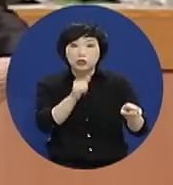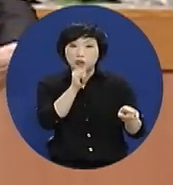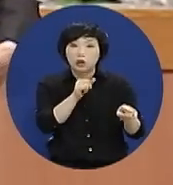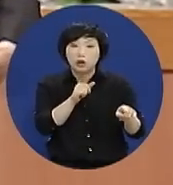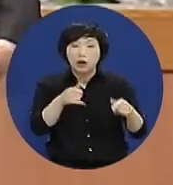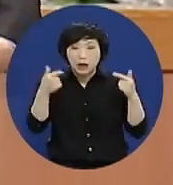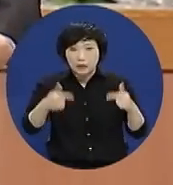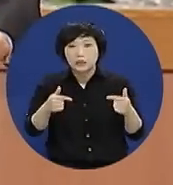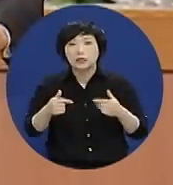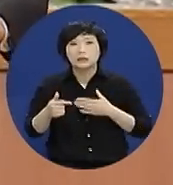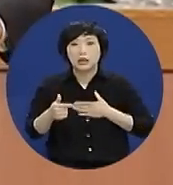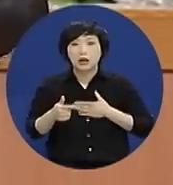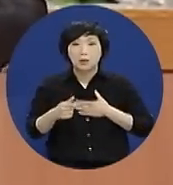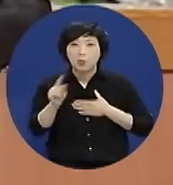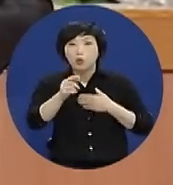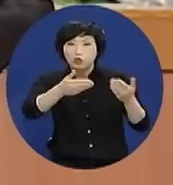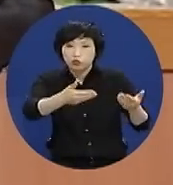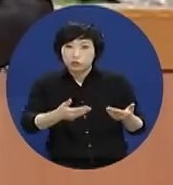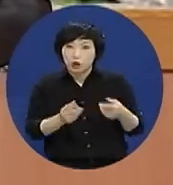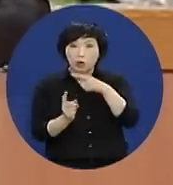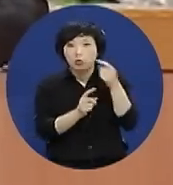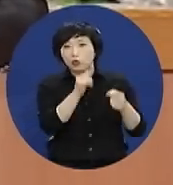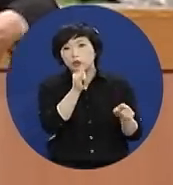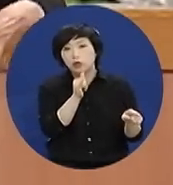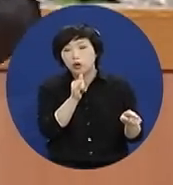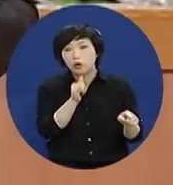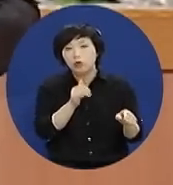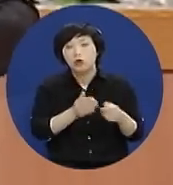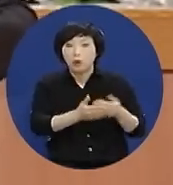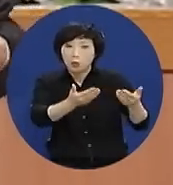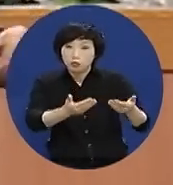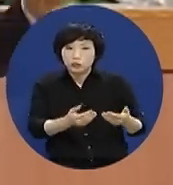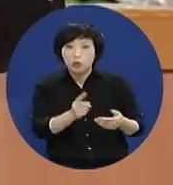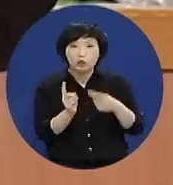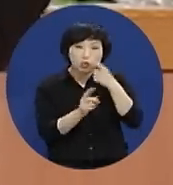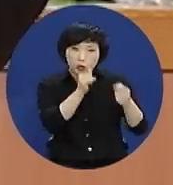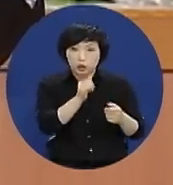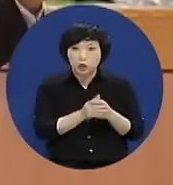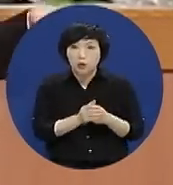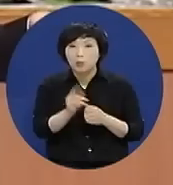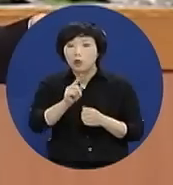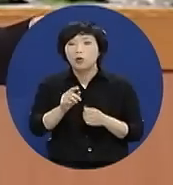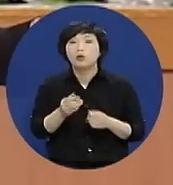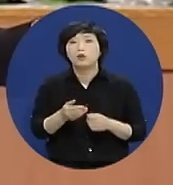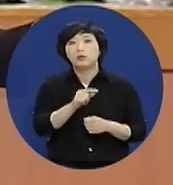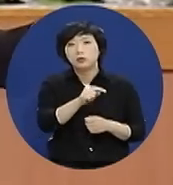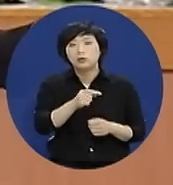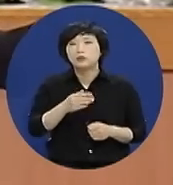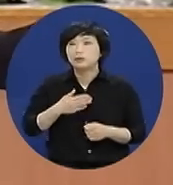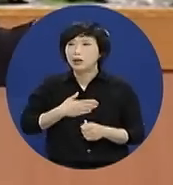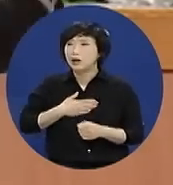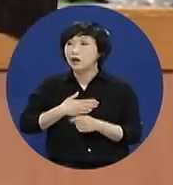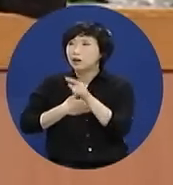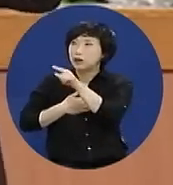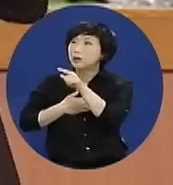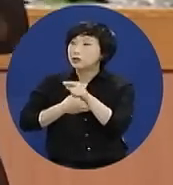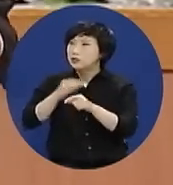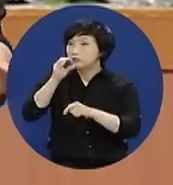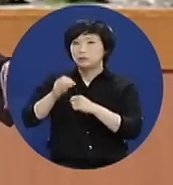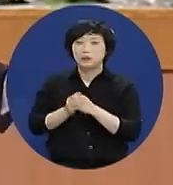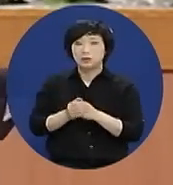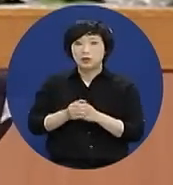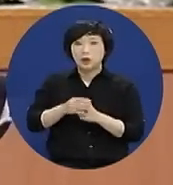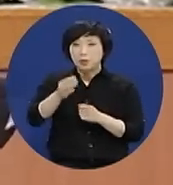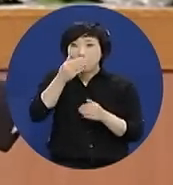はいつも私に何をあげるんだそうです食べると特になります常にう